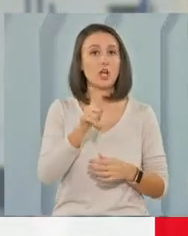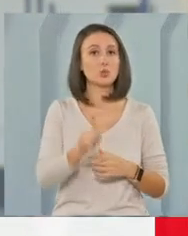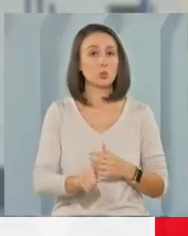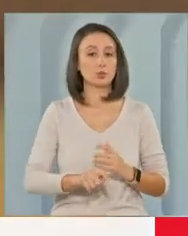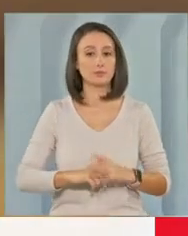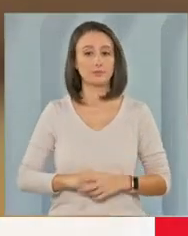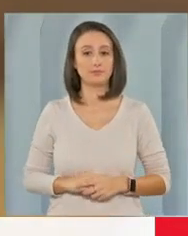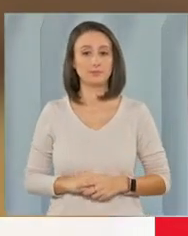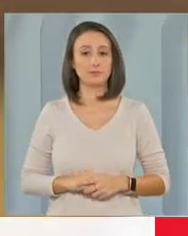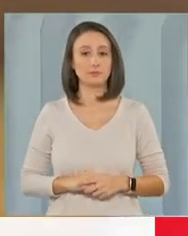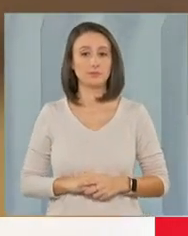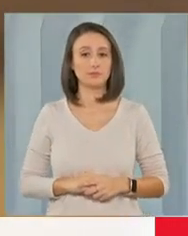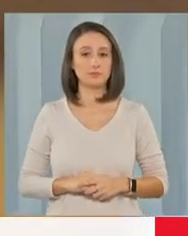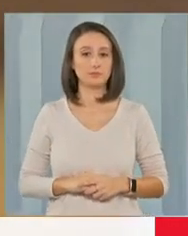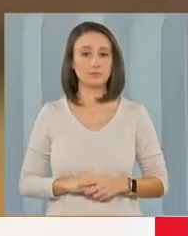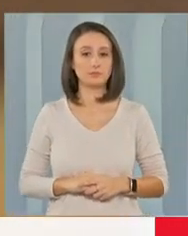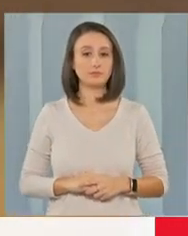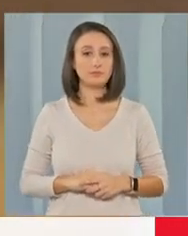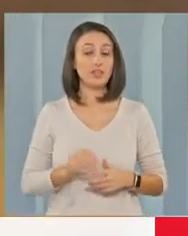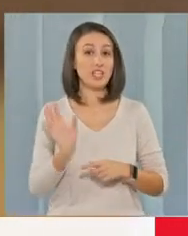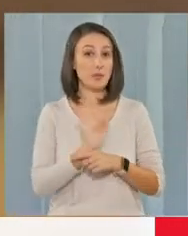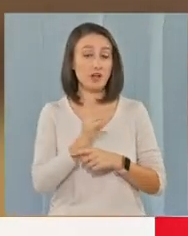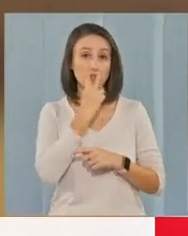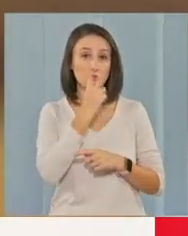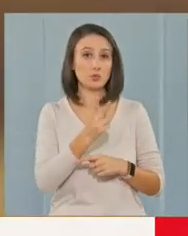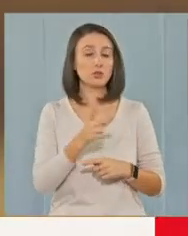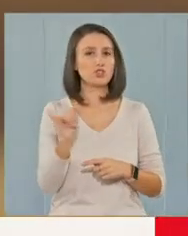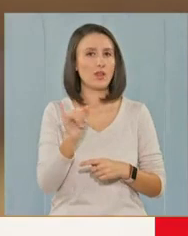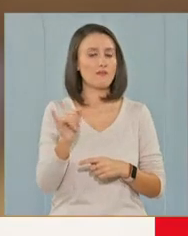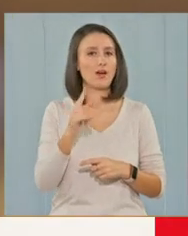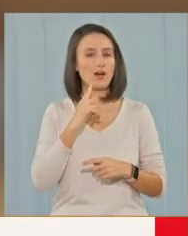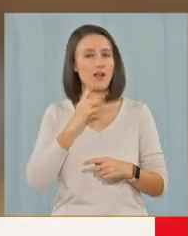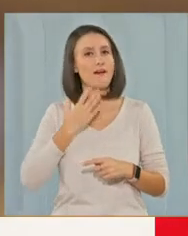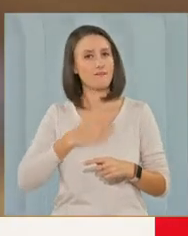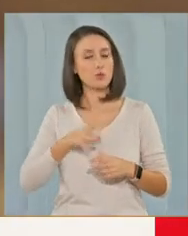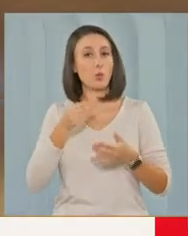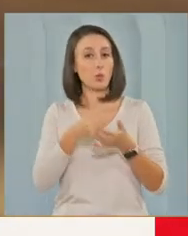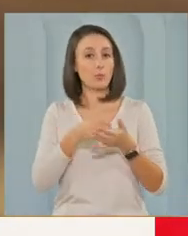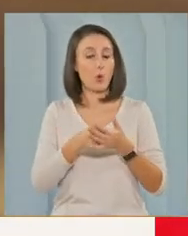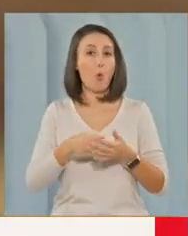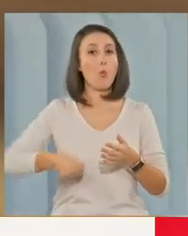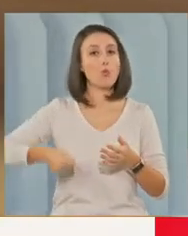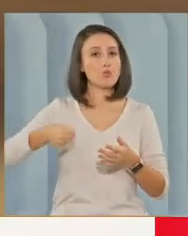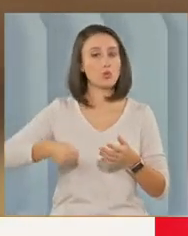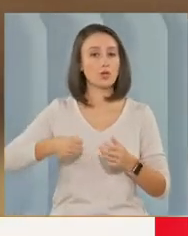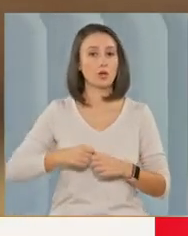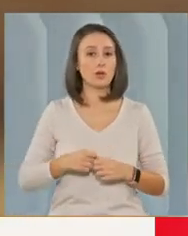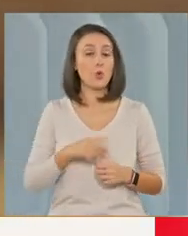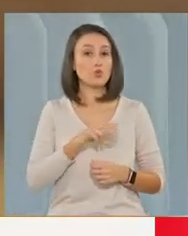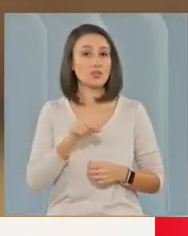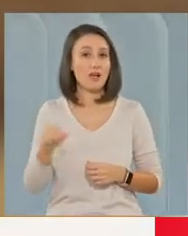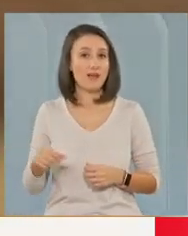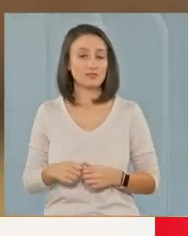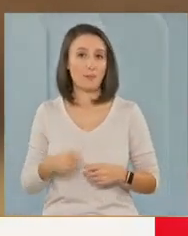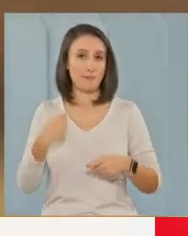luni imaginile au fost surprinse de un client care intenționat să cumpere o pungă de covrigi uscați